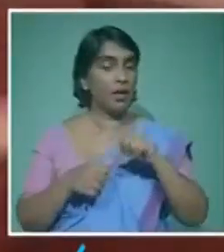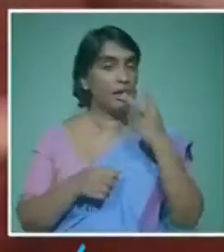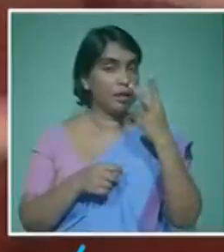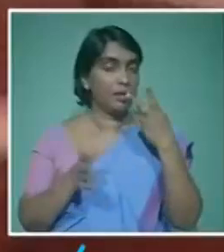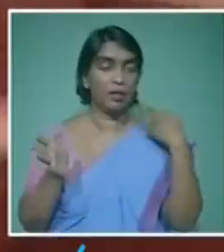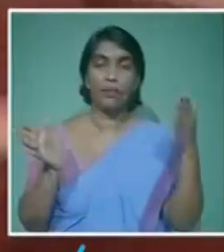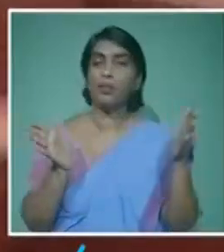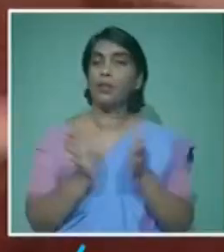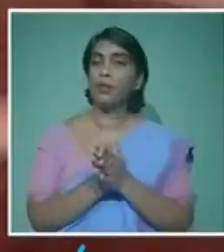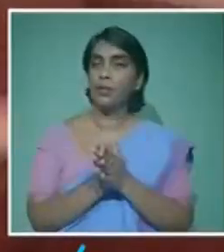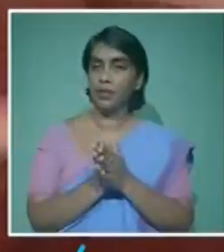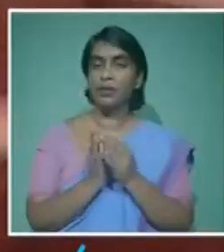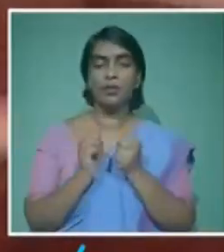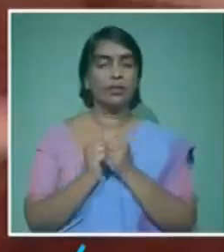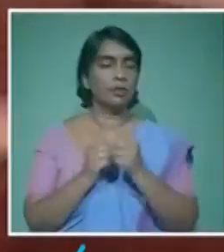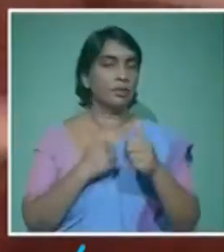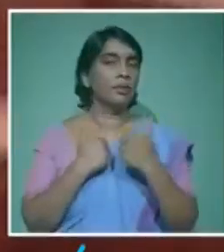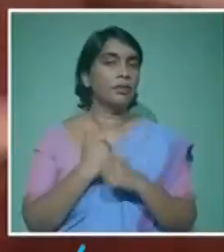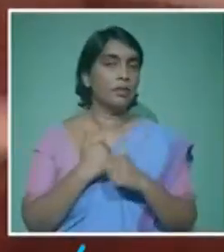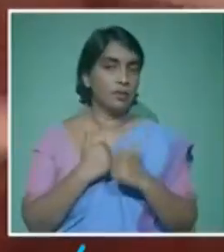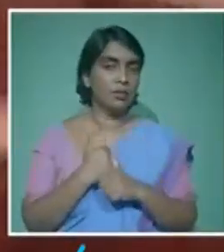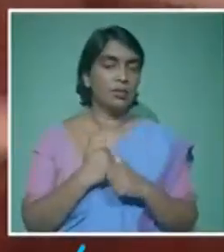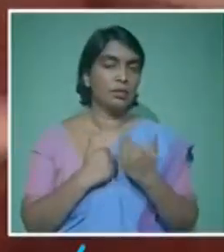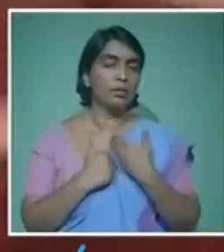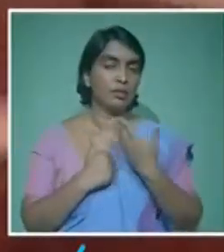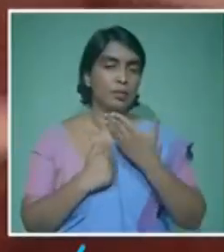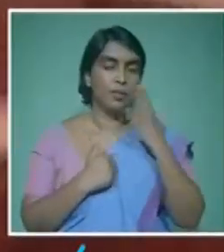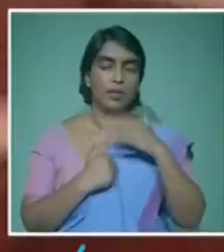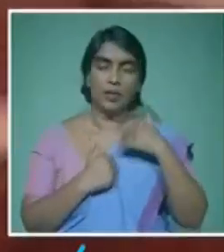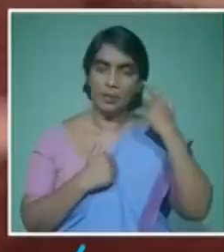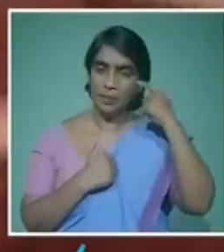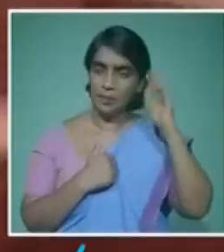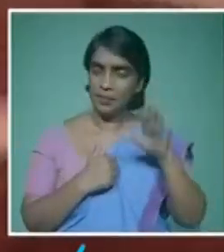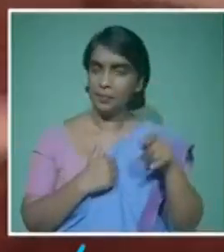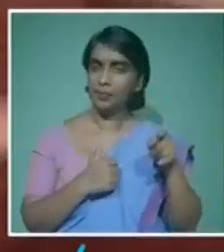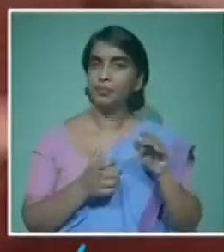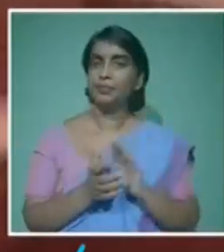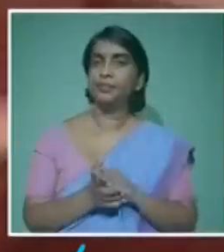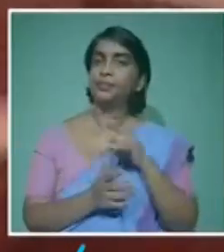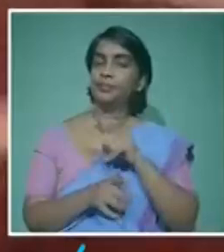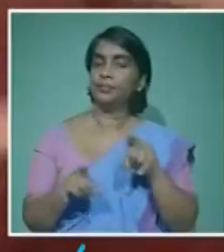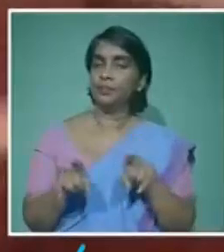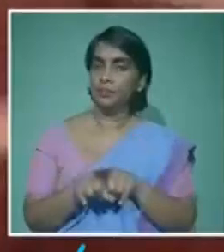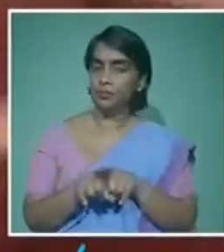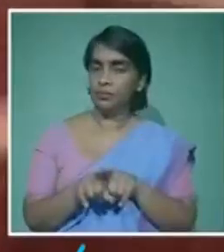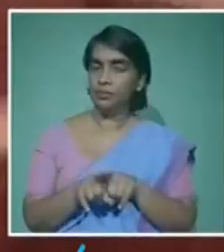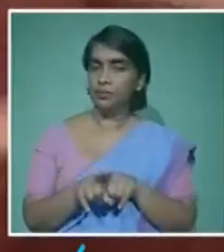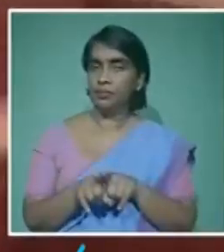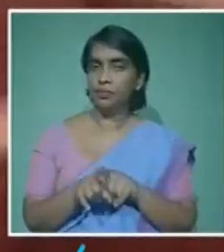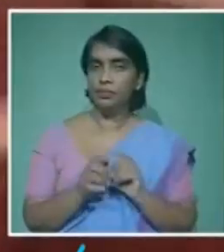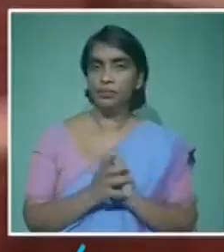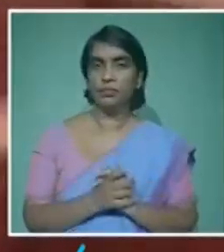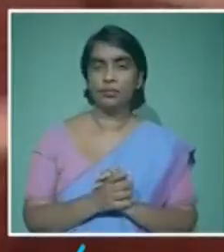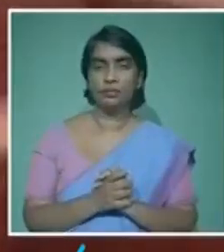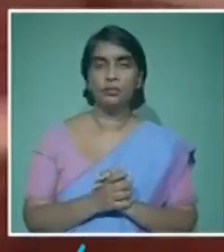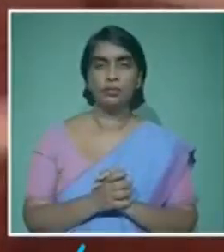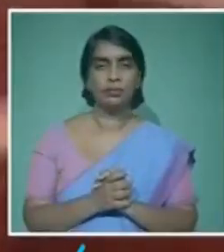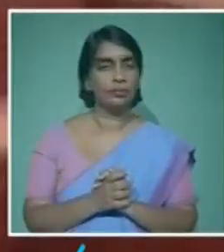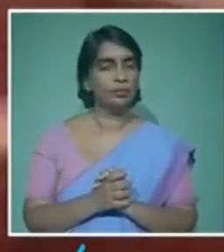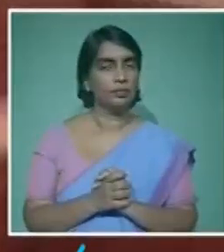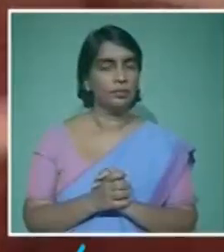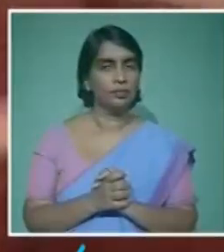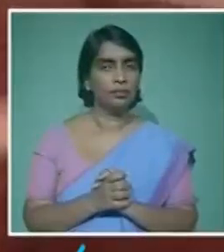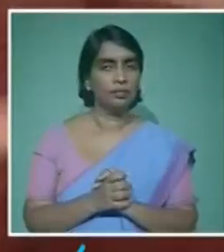ஒன்றுபடுத்துவதற்கு ஆலோசித்துக் கொண்டிருக்கின்றோம். நீர்வாழ் உயிரின சைகை அபிவிருத்தி முகவர் நிறுவனம் நக்டா மற்றும் தேசிய நீதியியல்